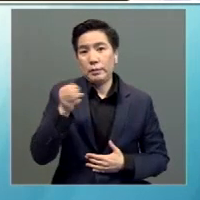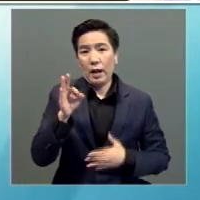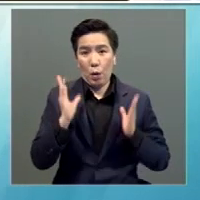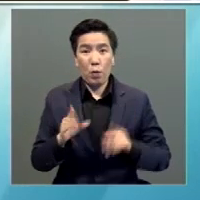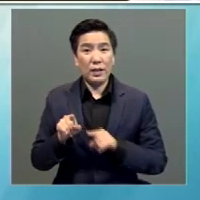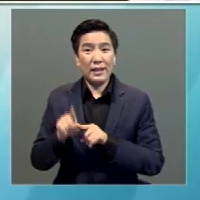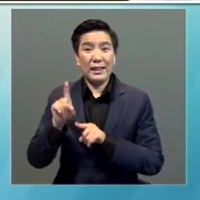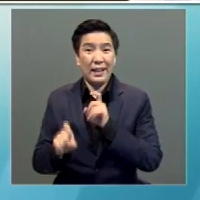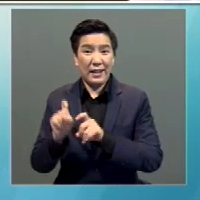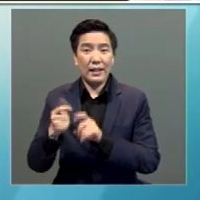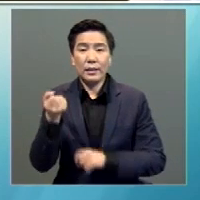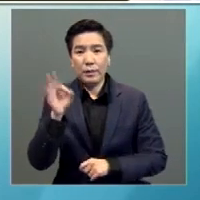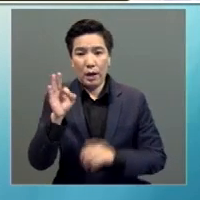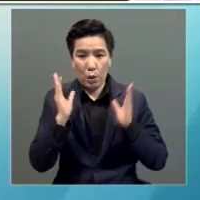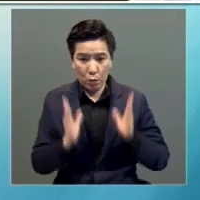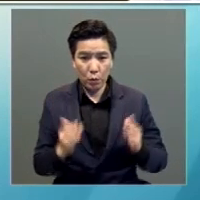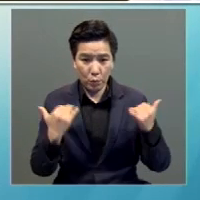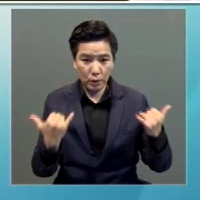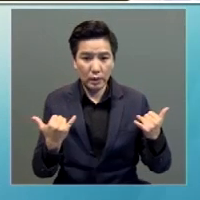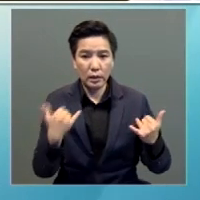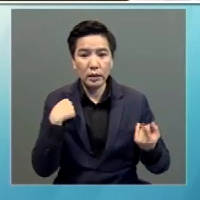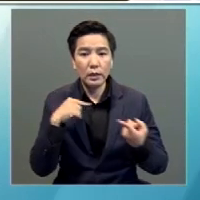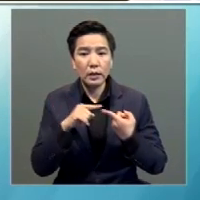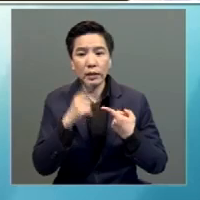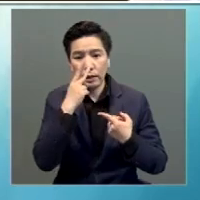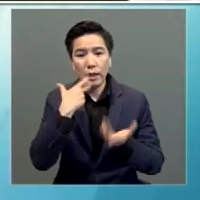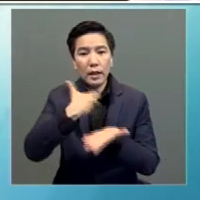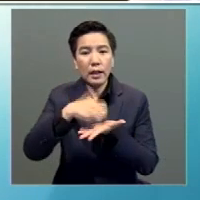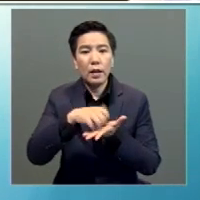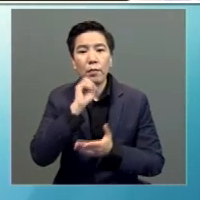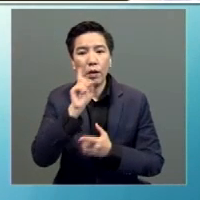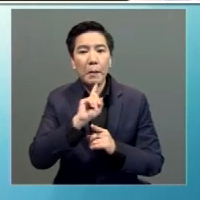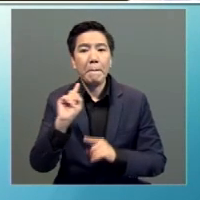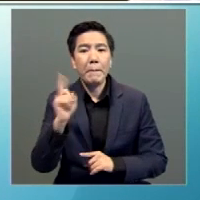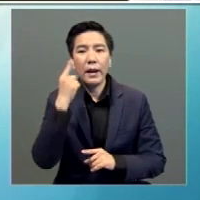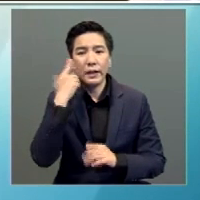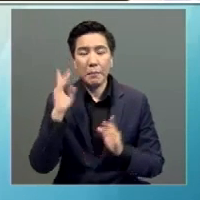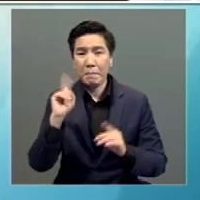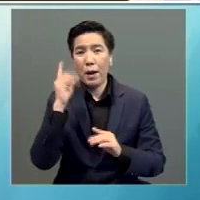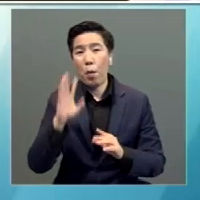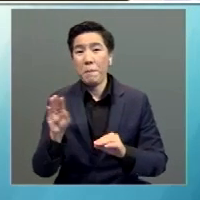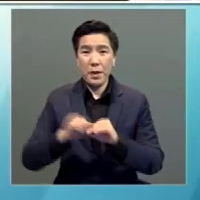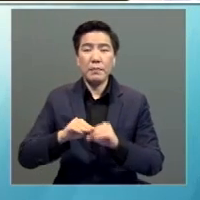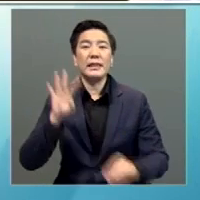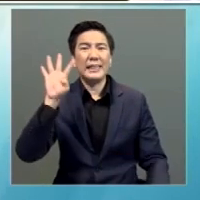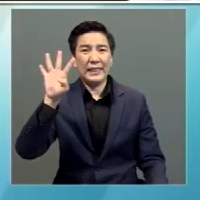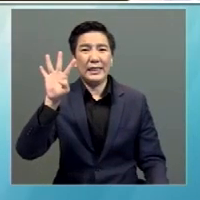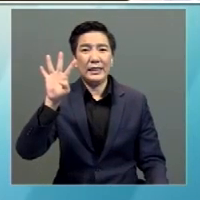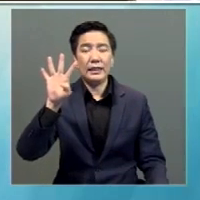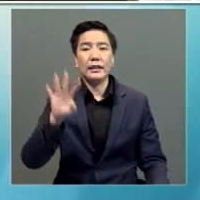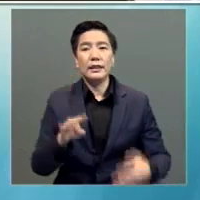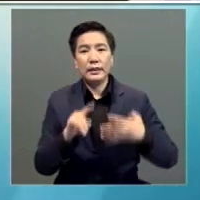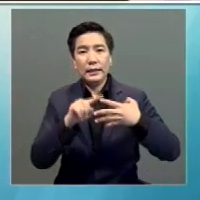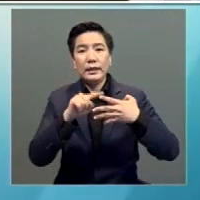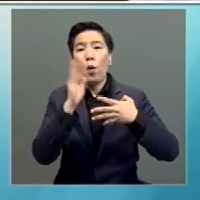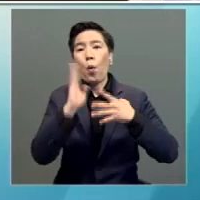นี้วันนี้นะครับที่เป็นตัวเลขที่ต้องมารายงานคือใหม่4รายเป็นรายที่16นะ